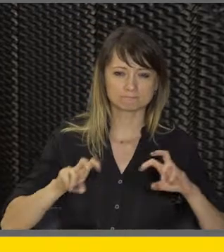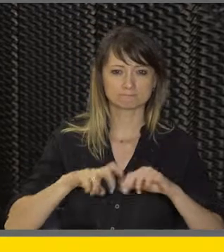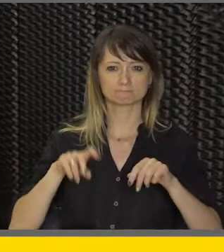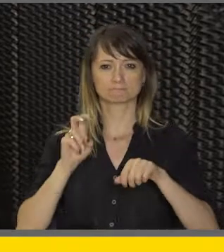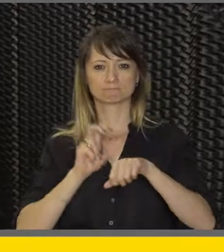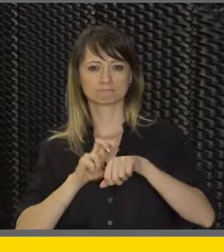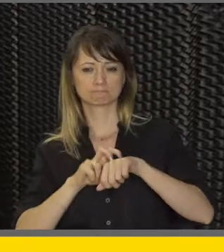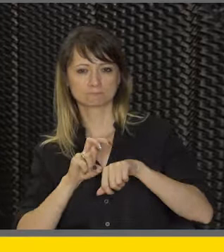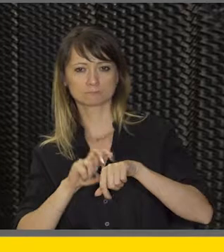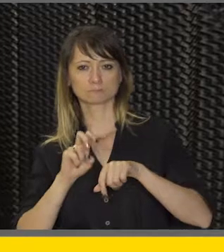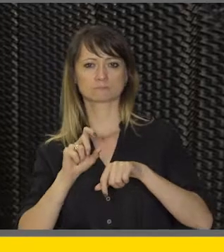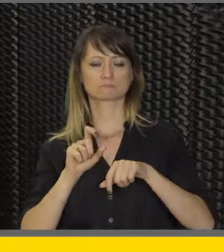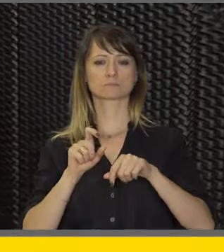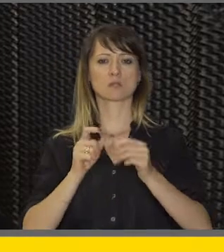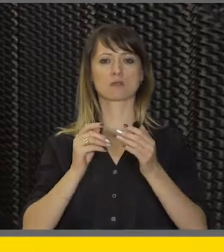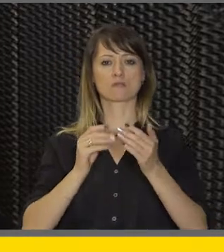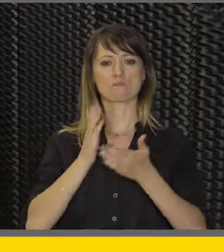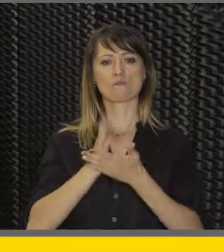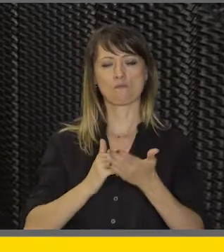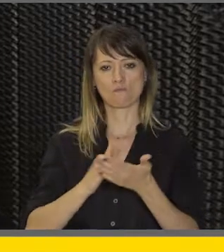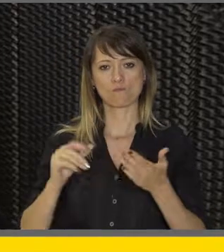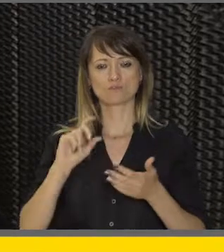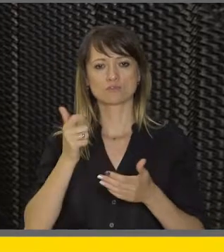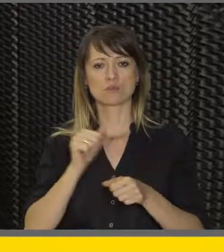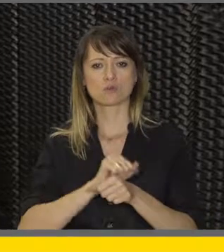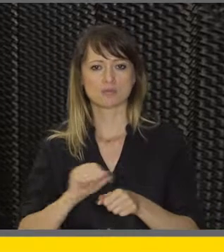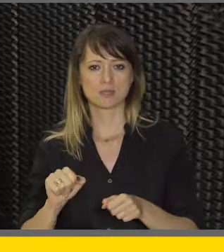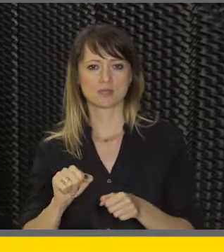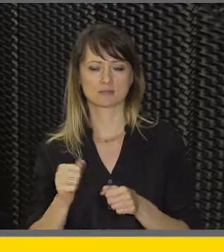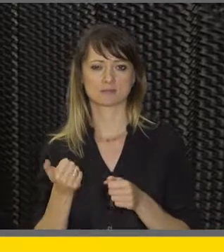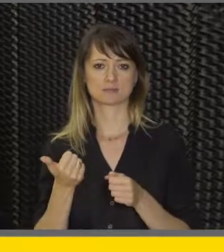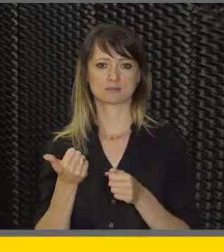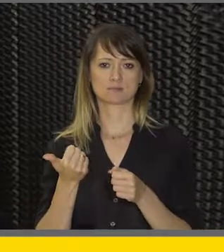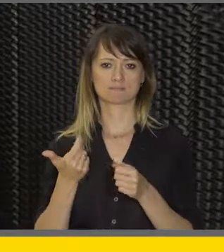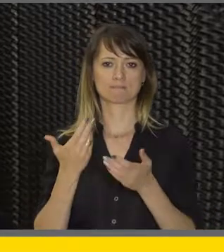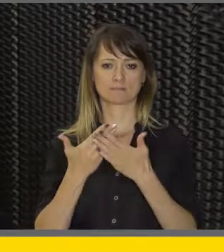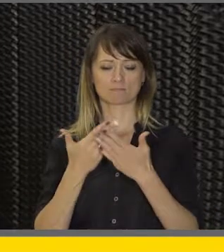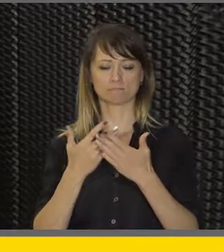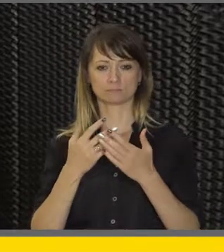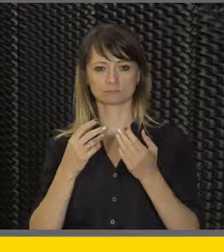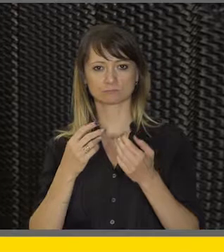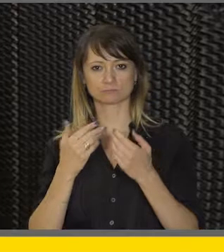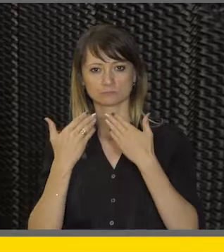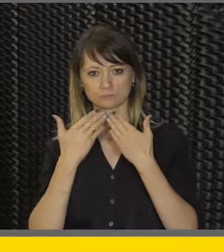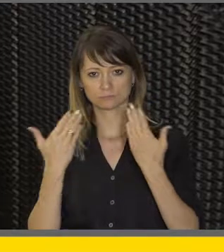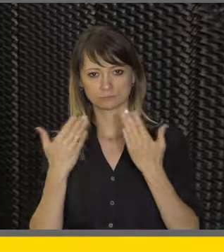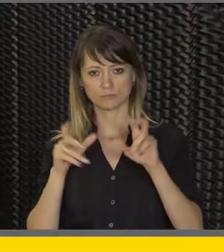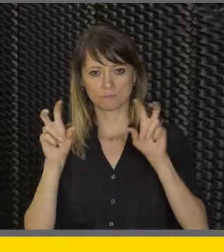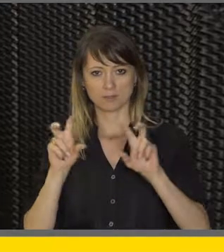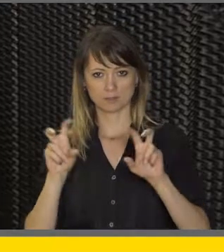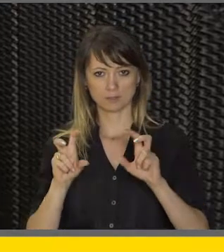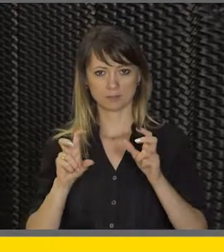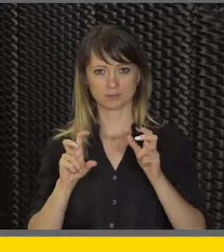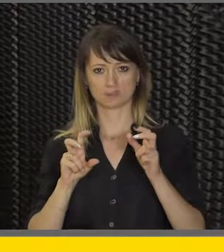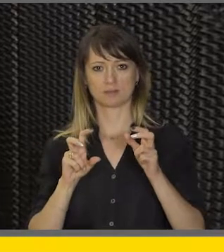co funkcjonuje. I tutaj sięgamy przede wszystkim do danych statystycznych, wykorzystując wskaźniki lokacji, czyli opisujące koncentrację